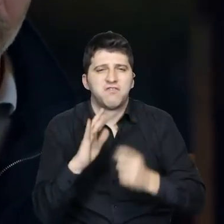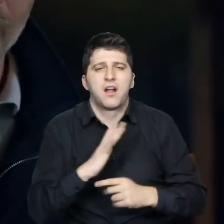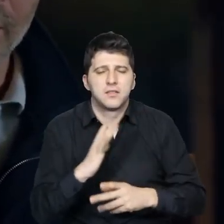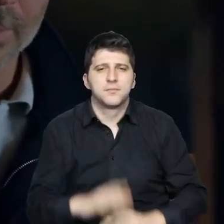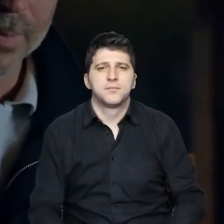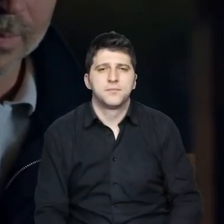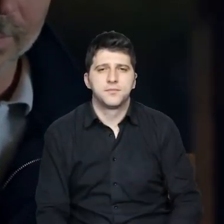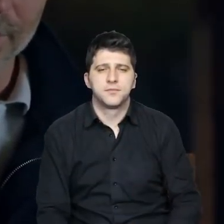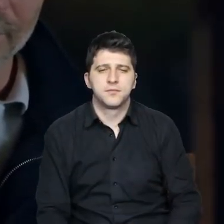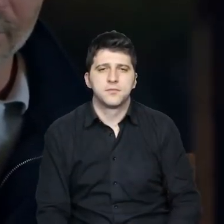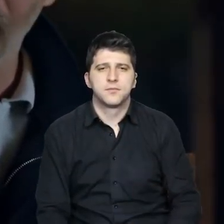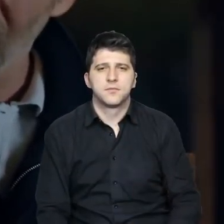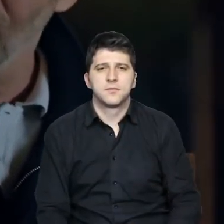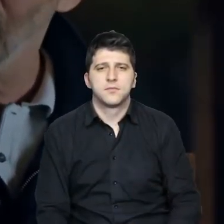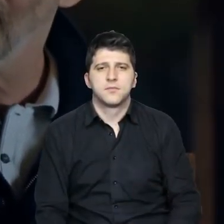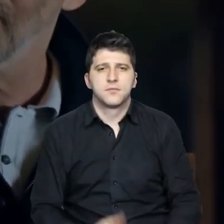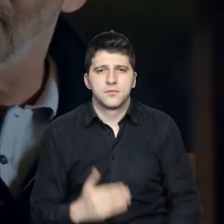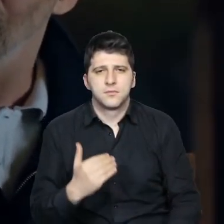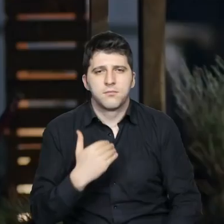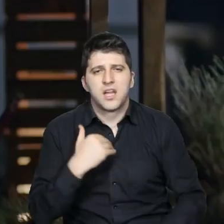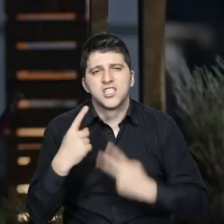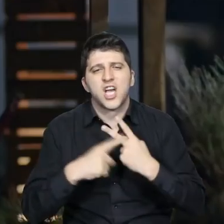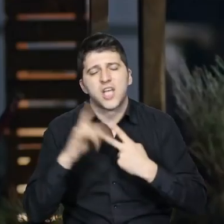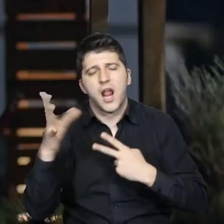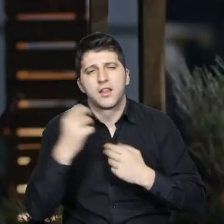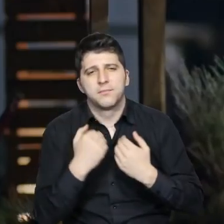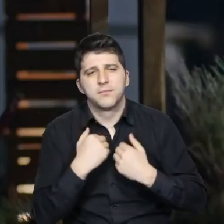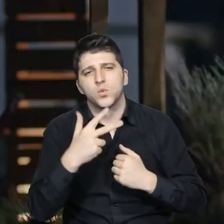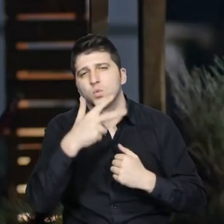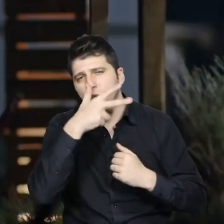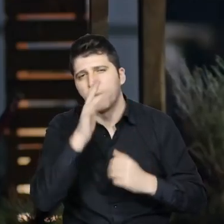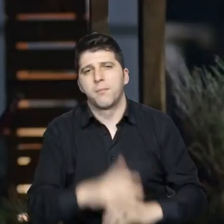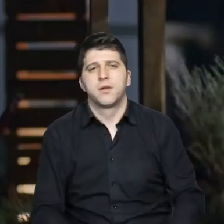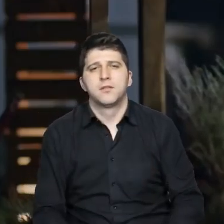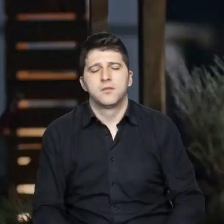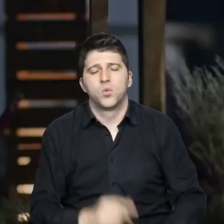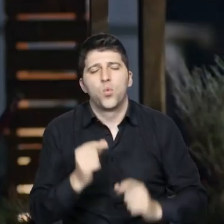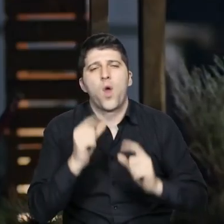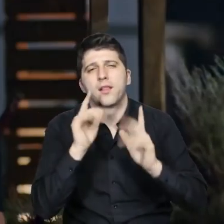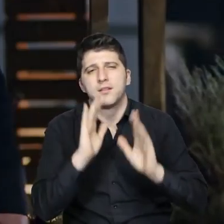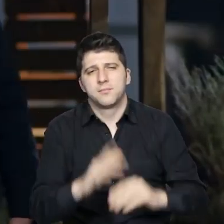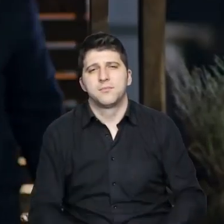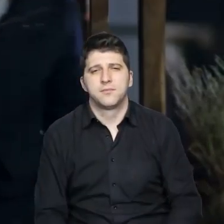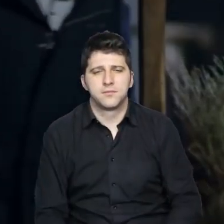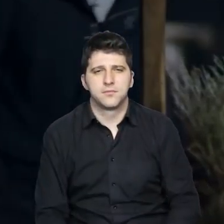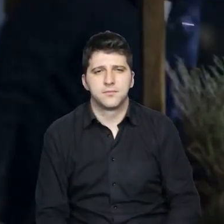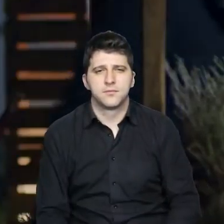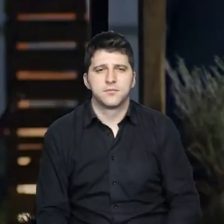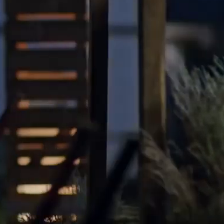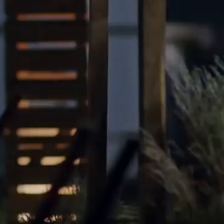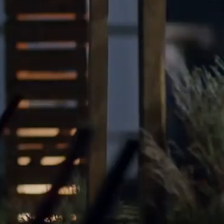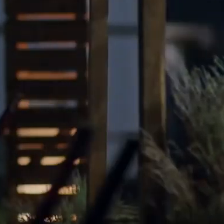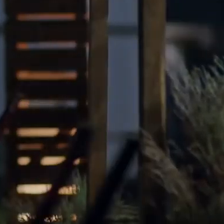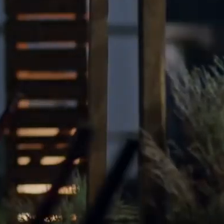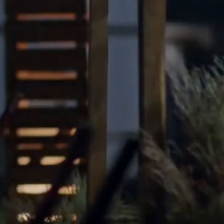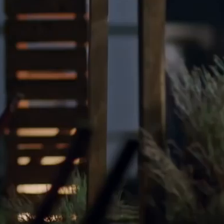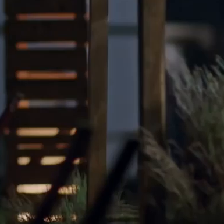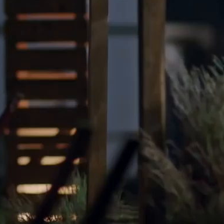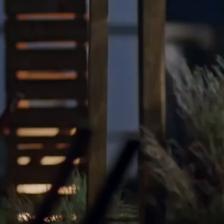vardır. Ben Yaşar'dan hallederim. Tekrar kusura bakma, uyandırdım. Hadi. Yatağındaki Yaşar uykusunda